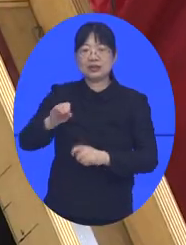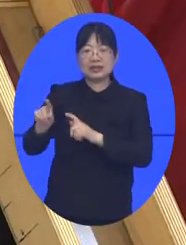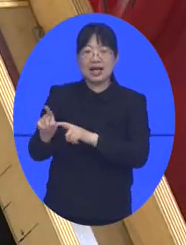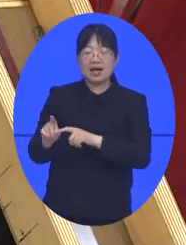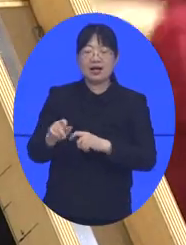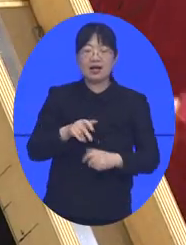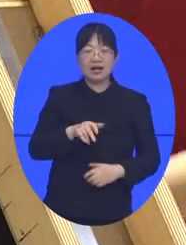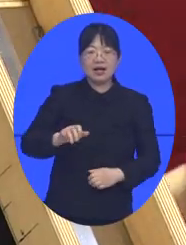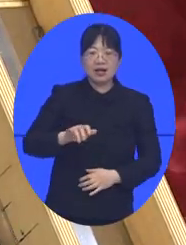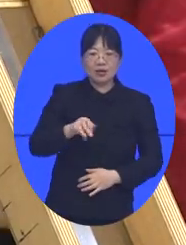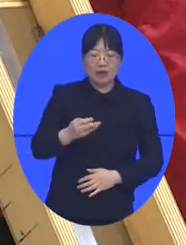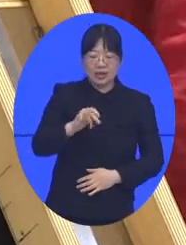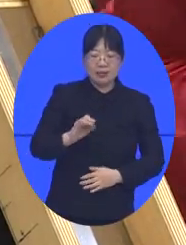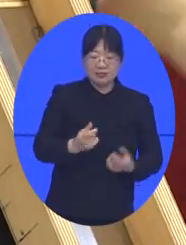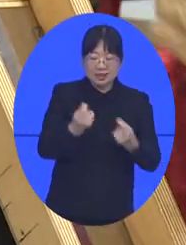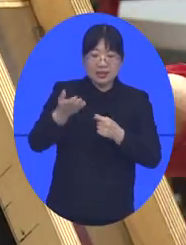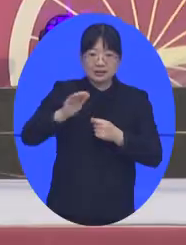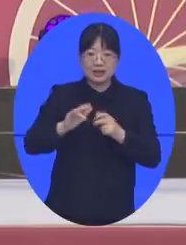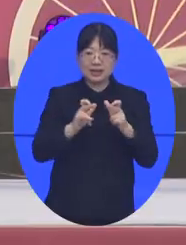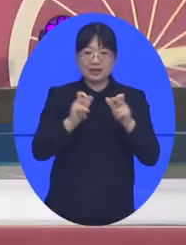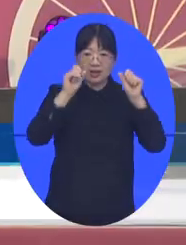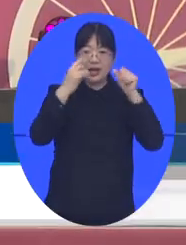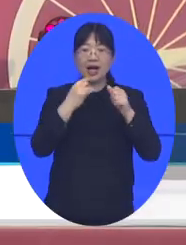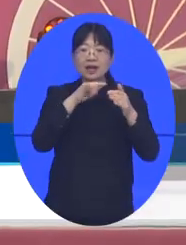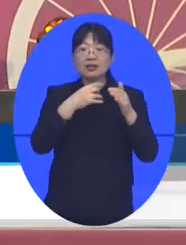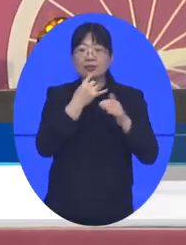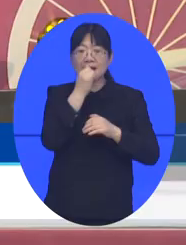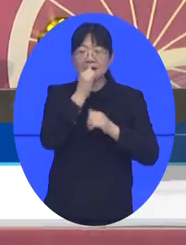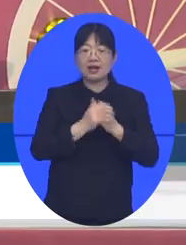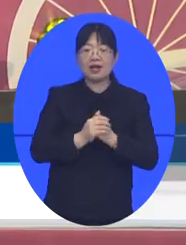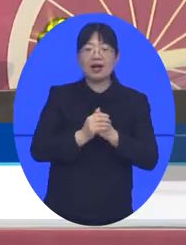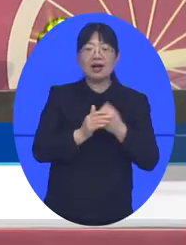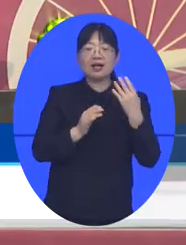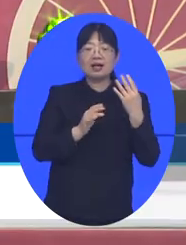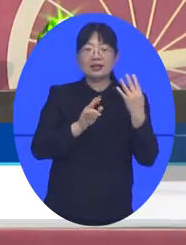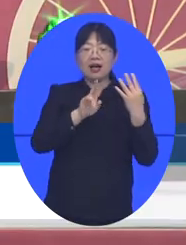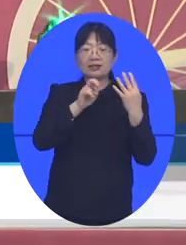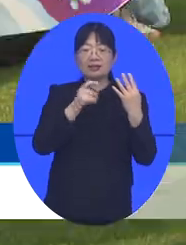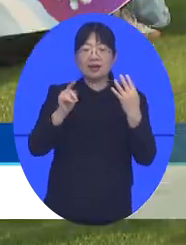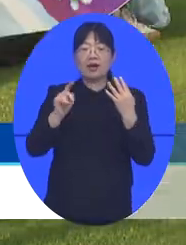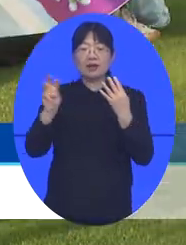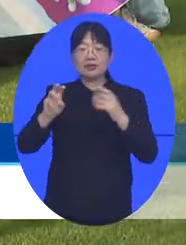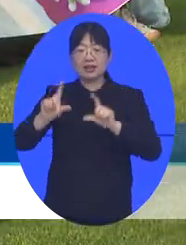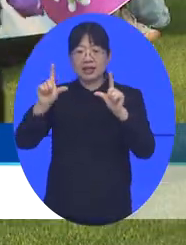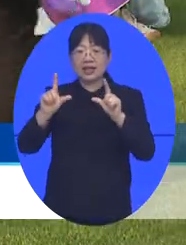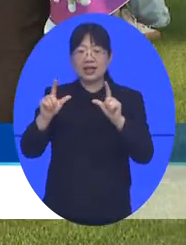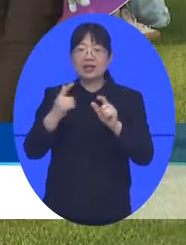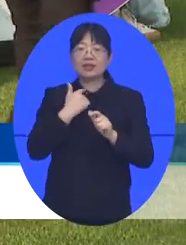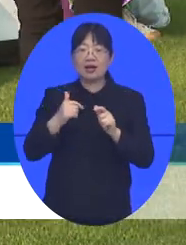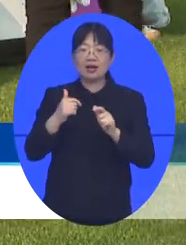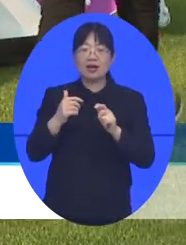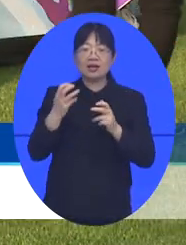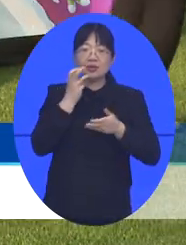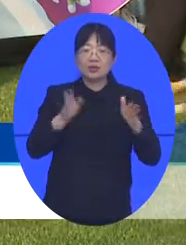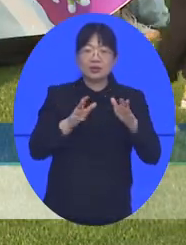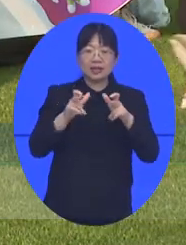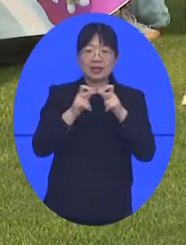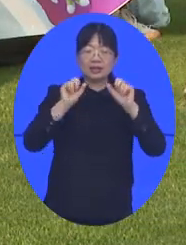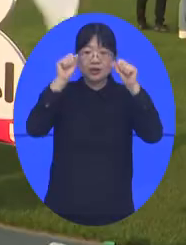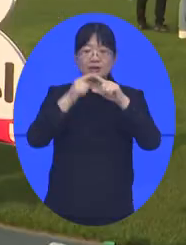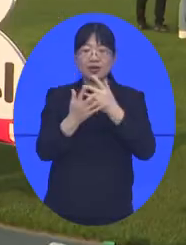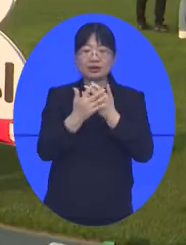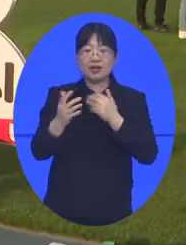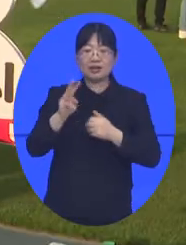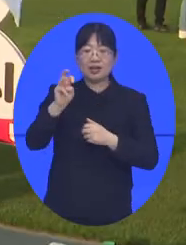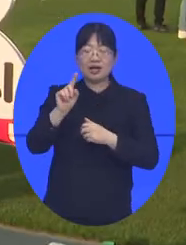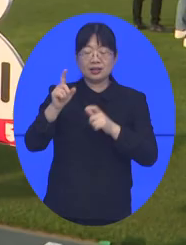장애인 체육에서만 볼수 있는 종목입니다. 4월 27일부터 30일까지 나흘 동안 열린 경기도 장애인 체육 대회에는